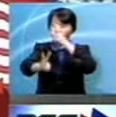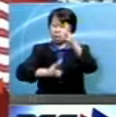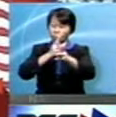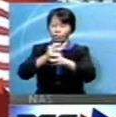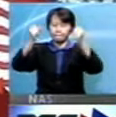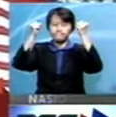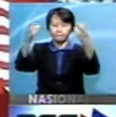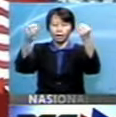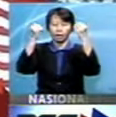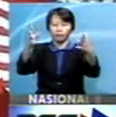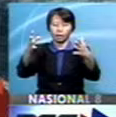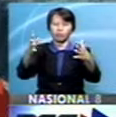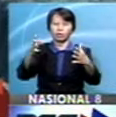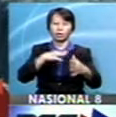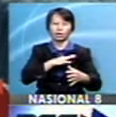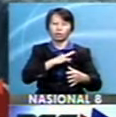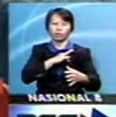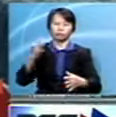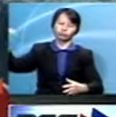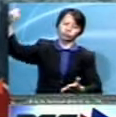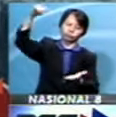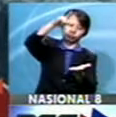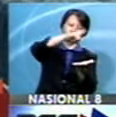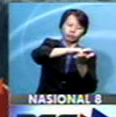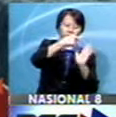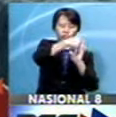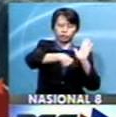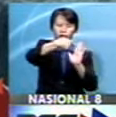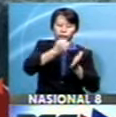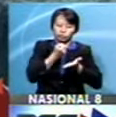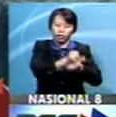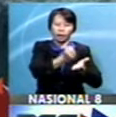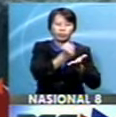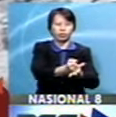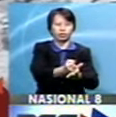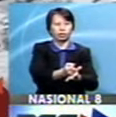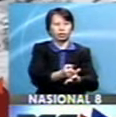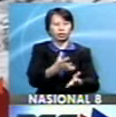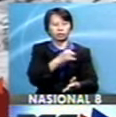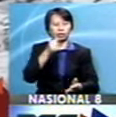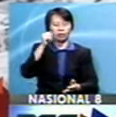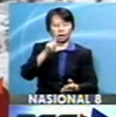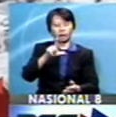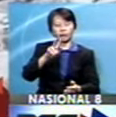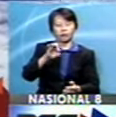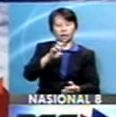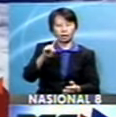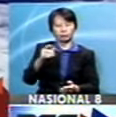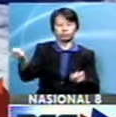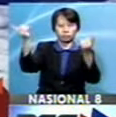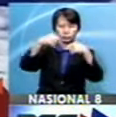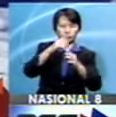volunteers came to Sri Lanka to help. So one lady from Netherlands, she also came to Sri Lanka